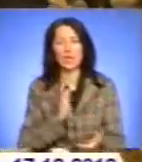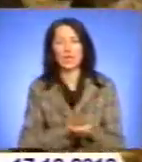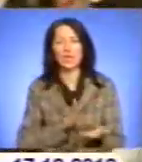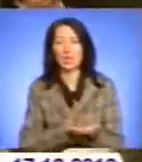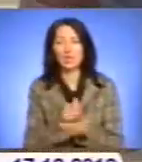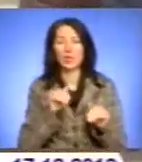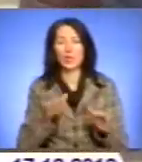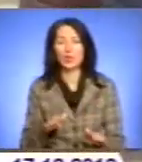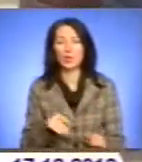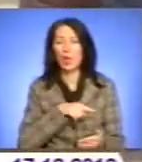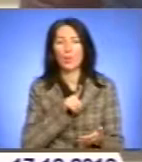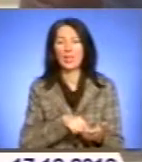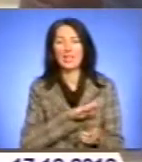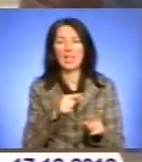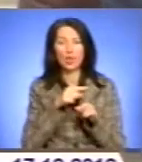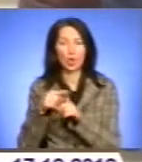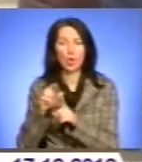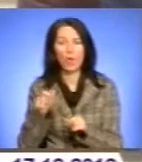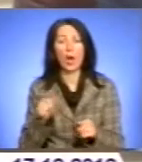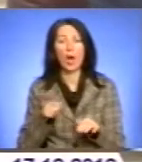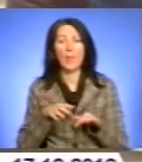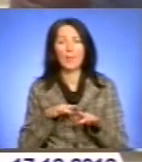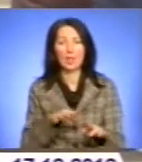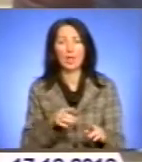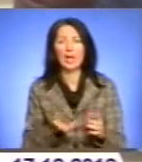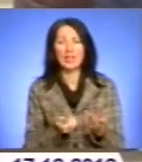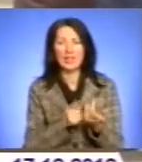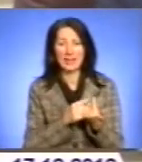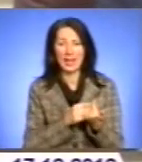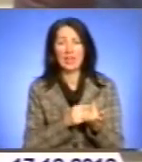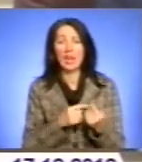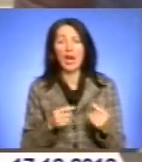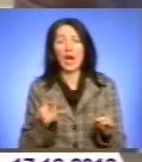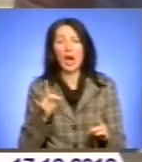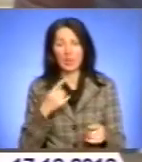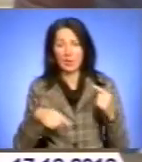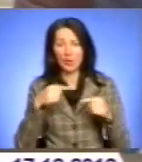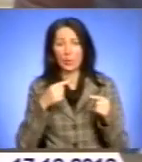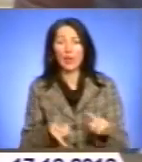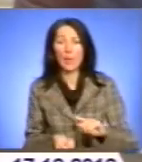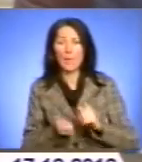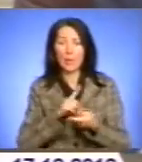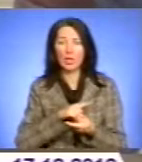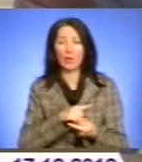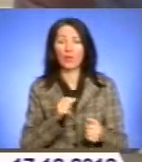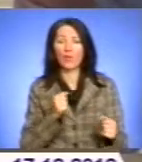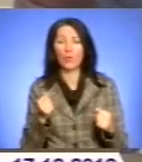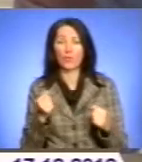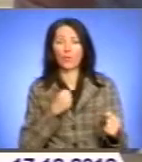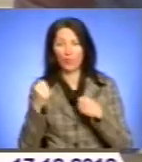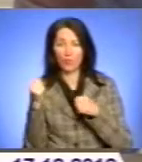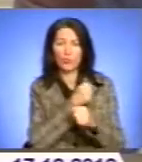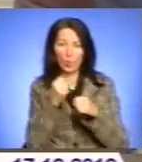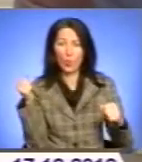методами. Декілька разів дебати переходили у фізичне, навіть агресивне протистояння,